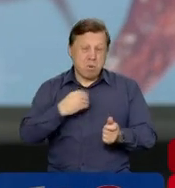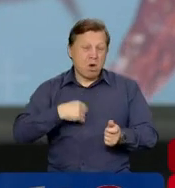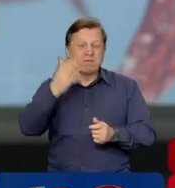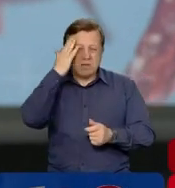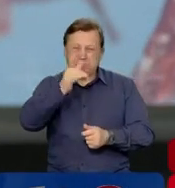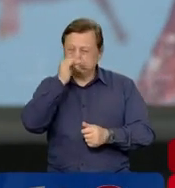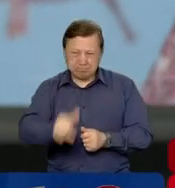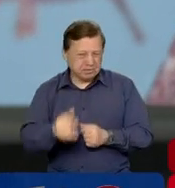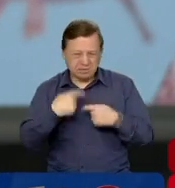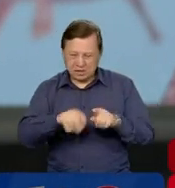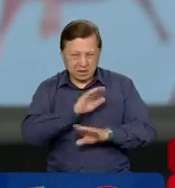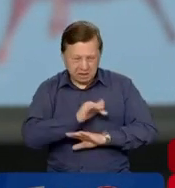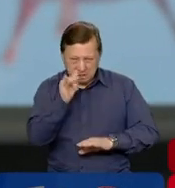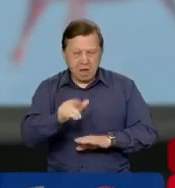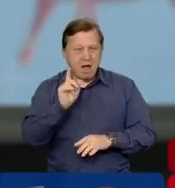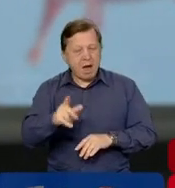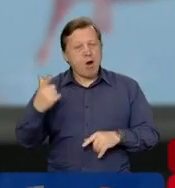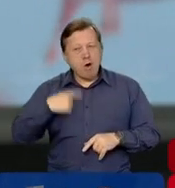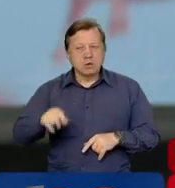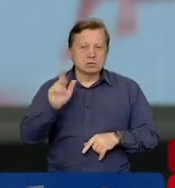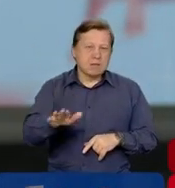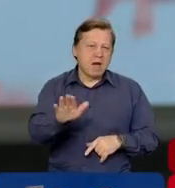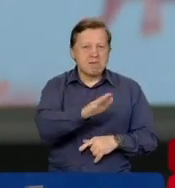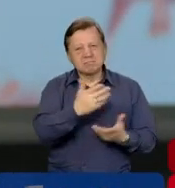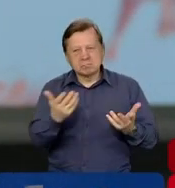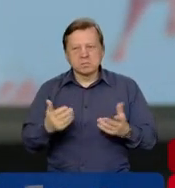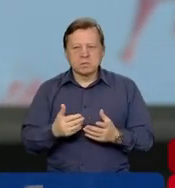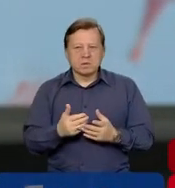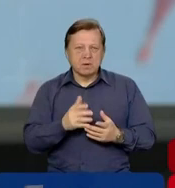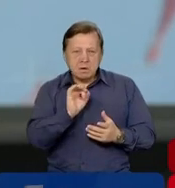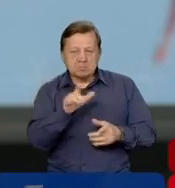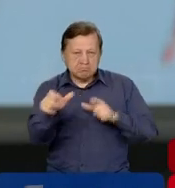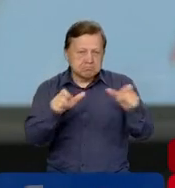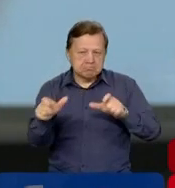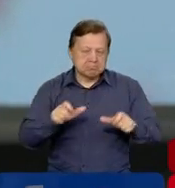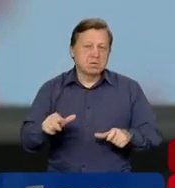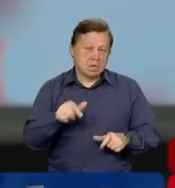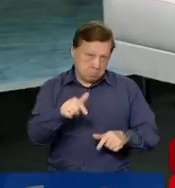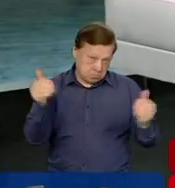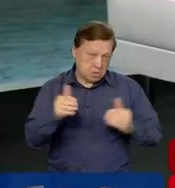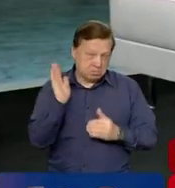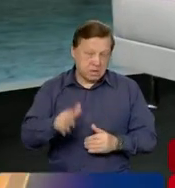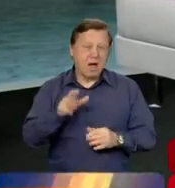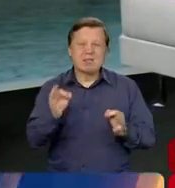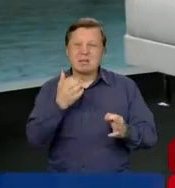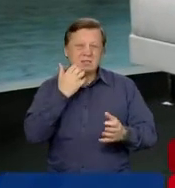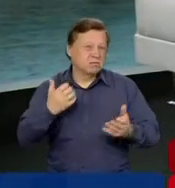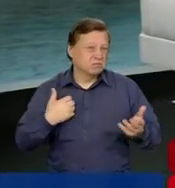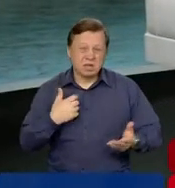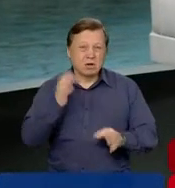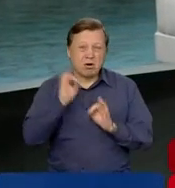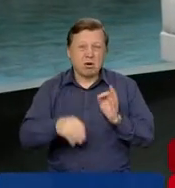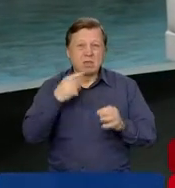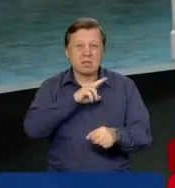trudne do wykonania, ale osób, które mają jakiekolwiek do tego wskazania. No ale w tej chwili jest zbyt wcześnie, żeby podawać